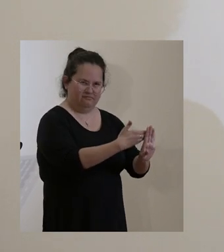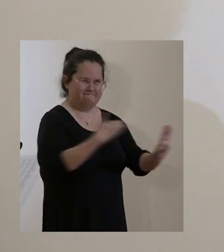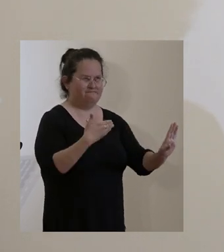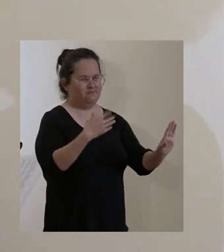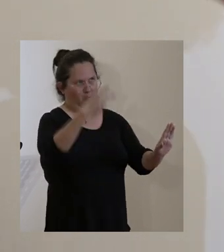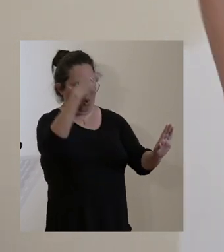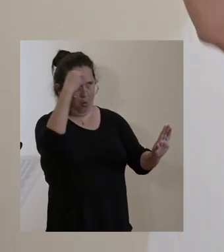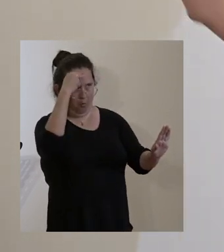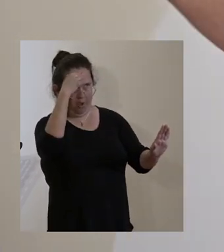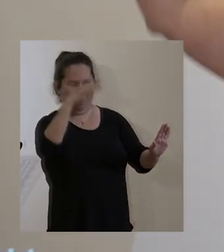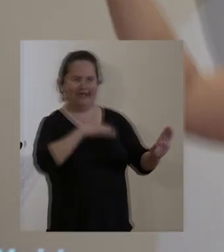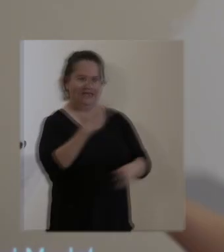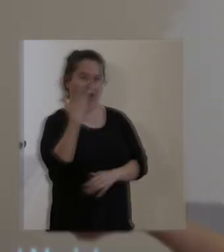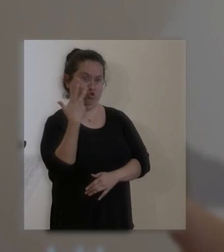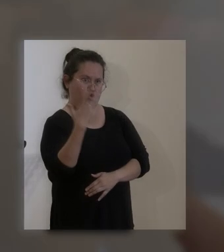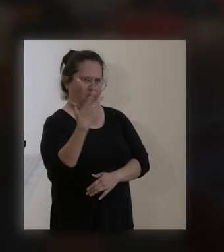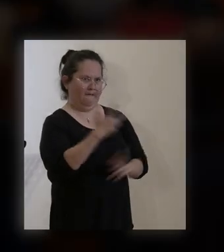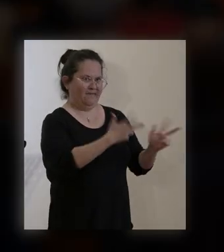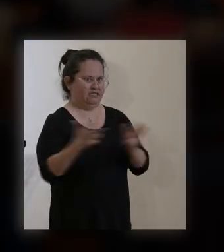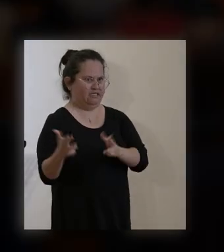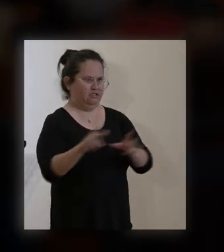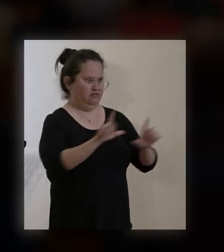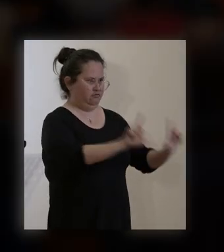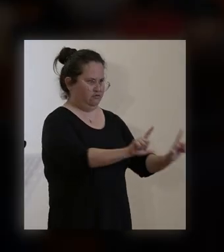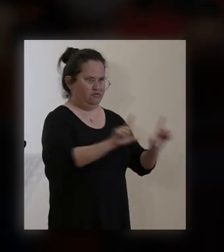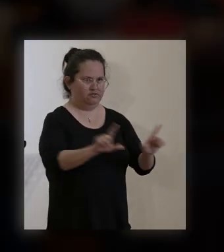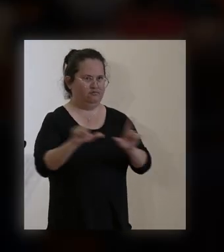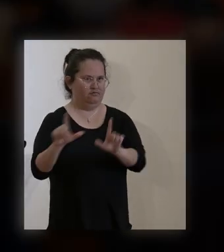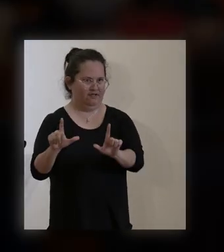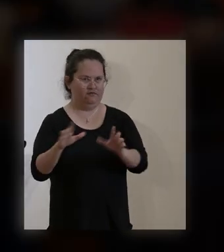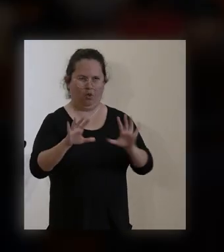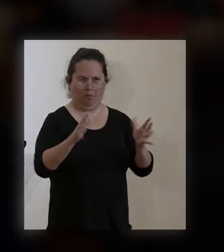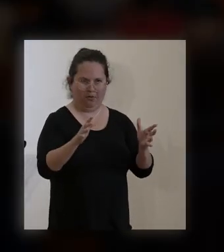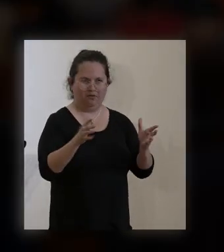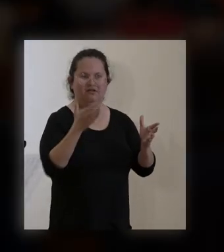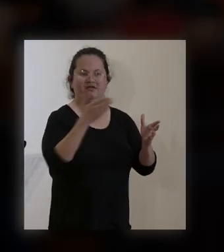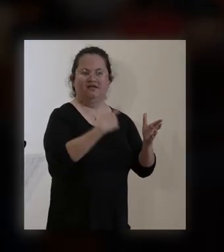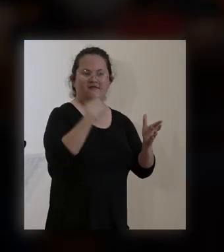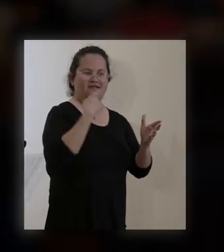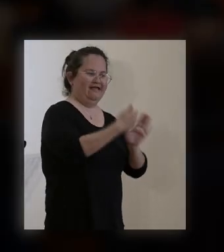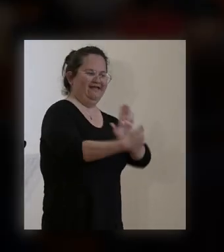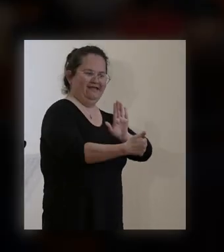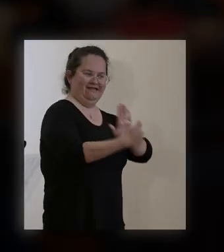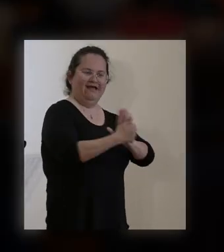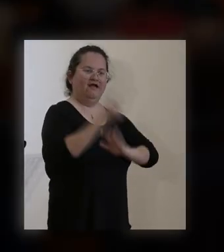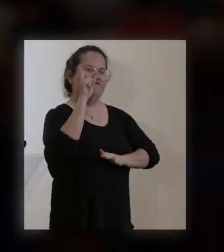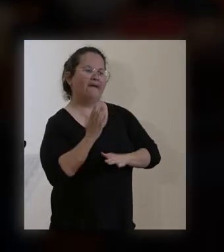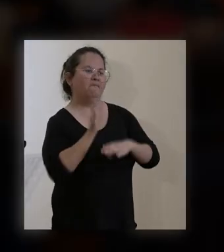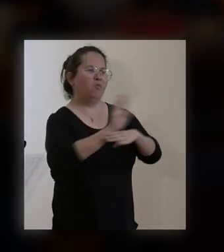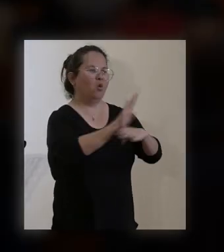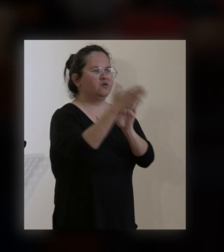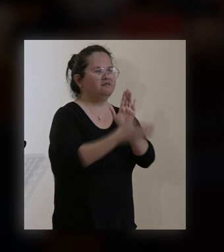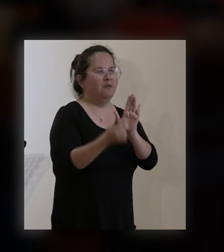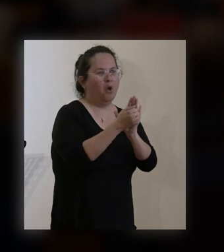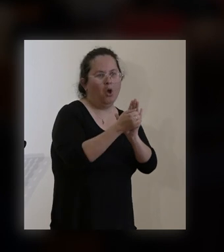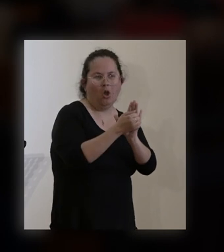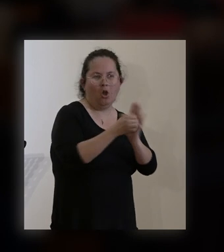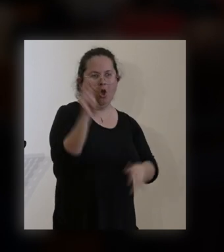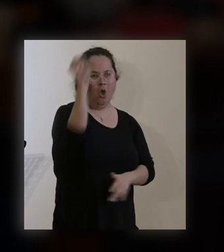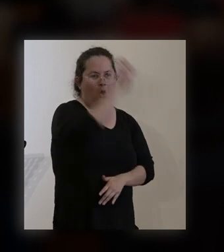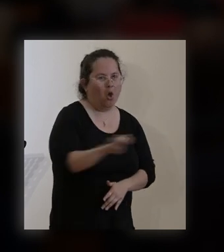triptyque. Marguerite Deurbroeck, au centre, représente l'Europe. Elle représente la France, le royaume de